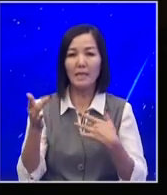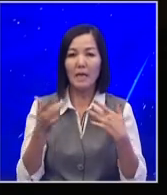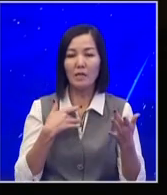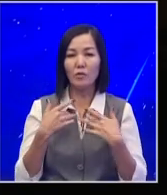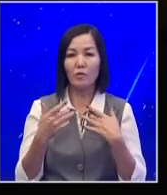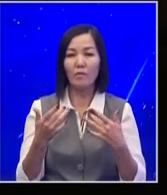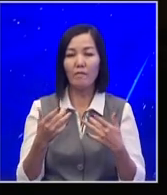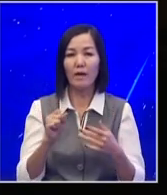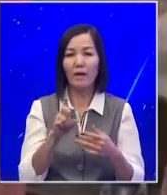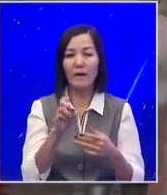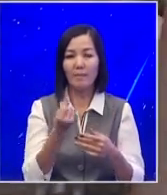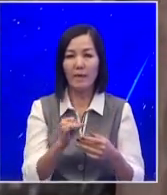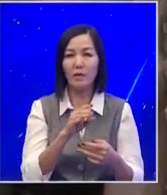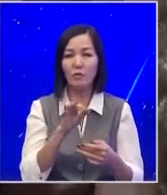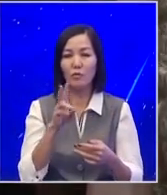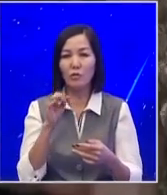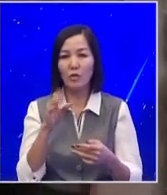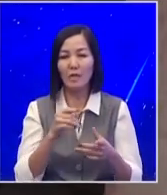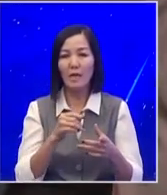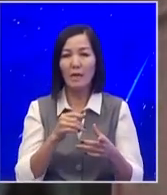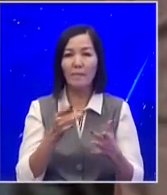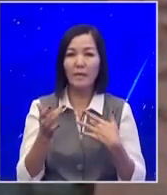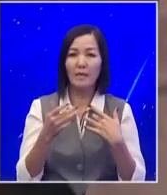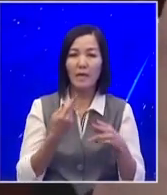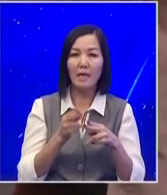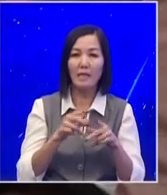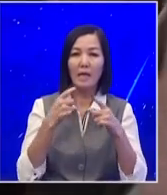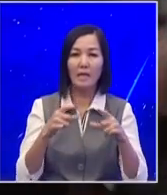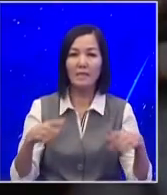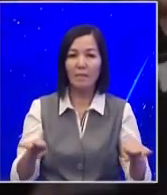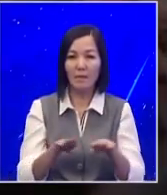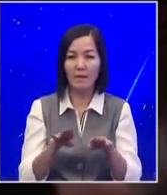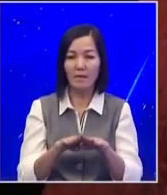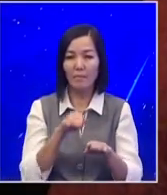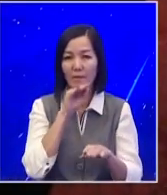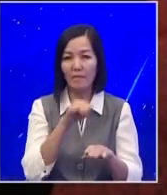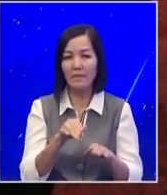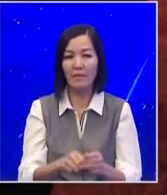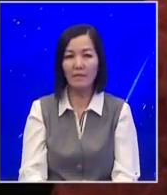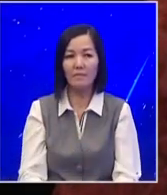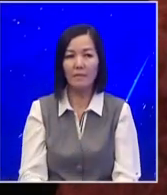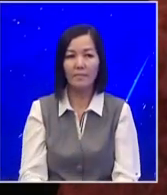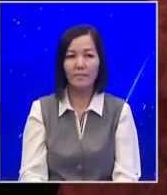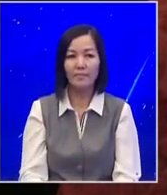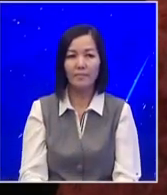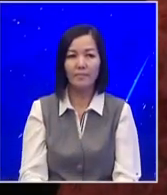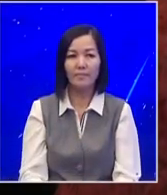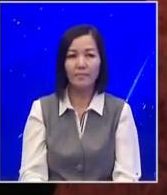роли в пьесе «Абай и Тогжан», эта постановка стала настоящим экзаменом их профессионализма.